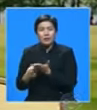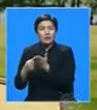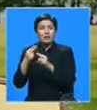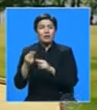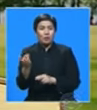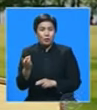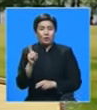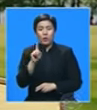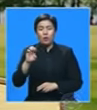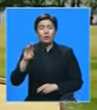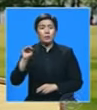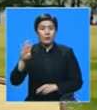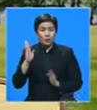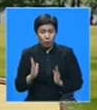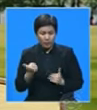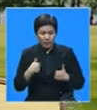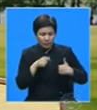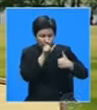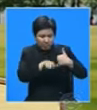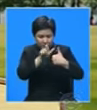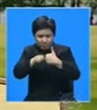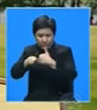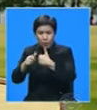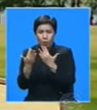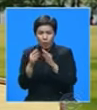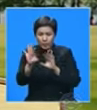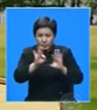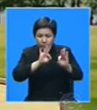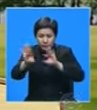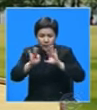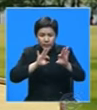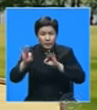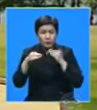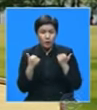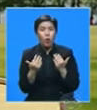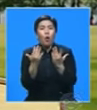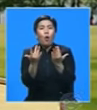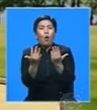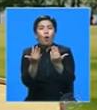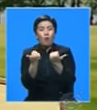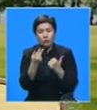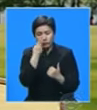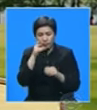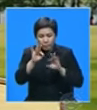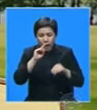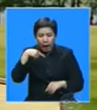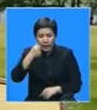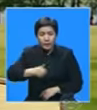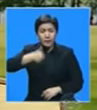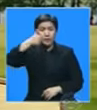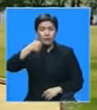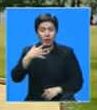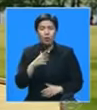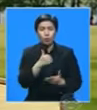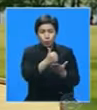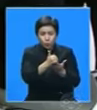จะเป็นขั้นตอนการตรวจสอบคุณสมบัติแล้วก็อยู่ในขั้นตอนการคัดสรรนะครับขอให้รอนะฟังการคัดสรรอีกครั้งนึงนะครับที่เหลือก็ช่วย